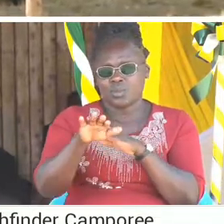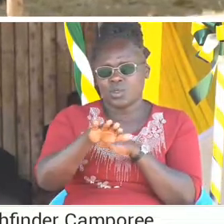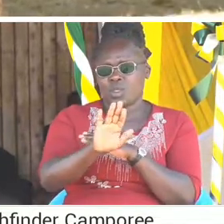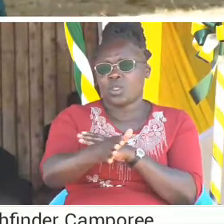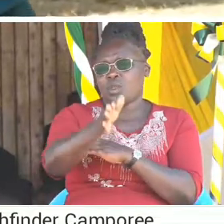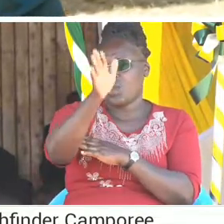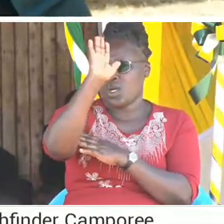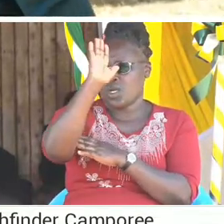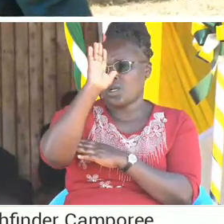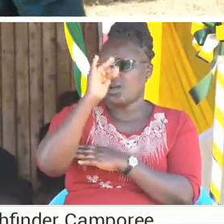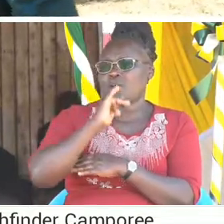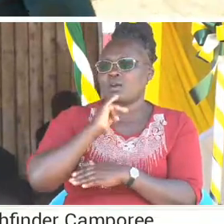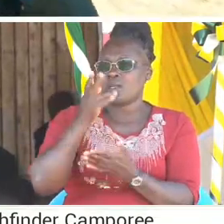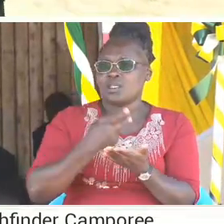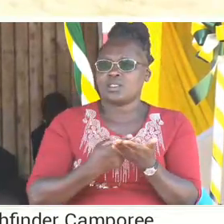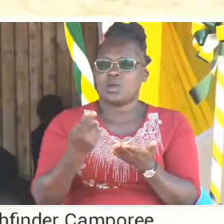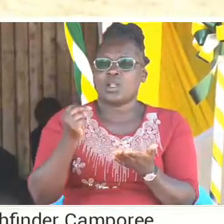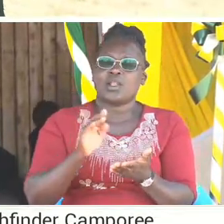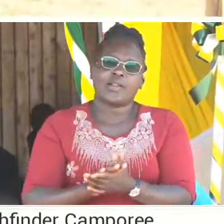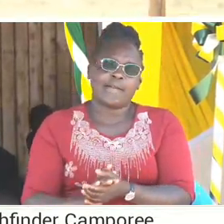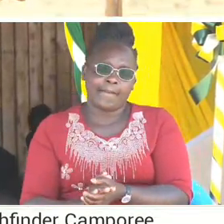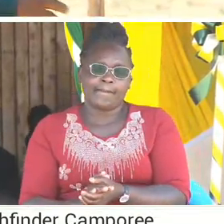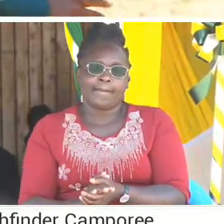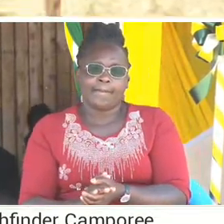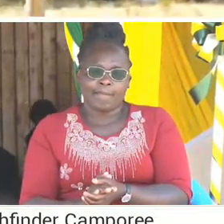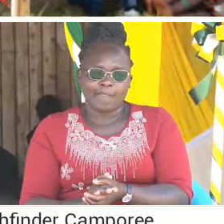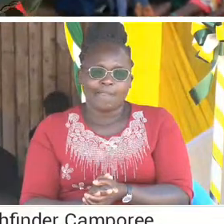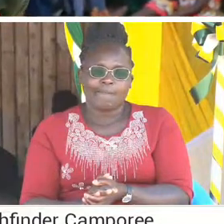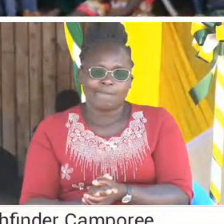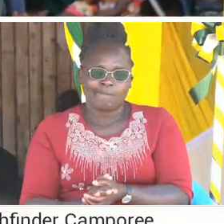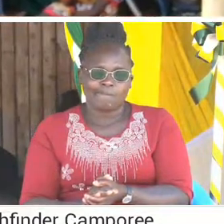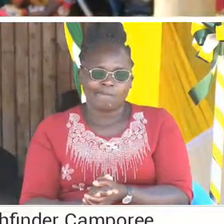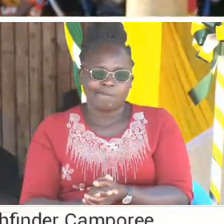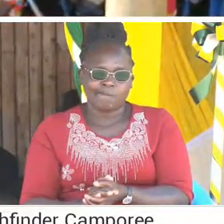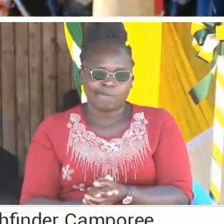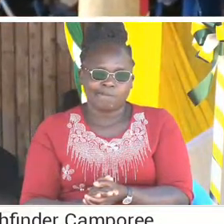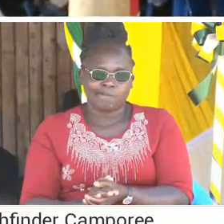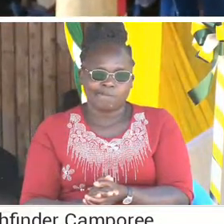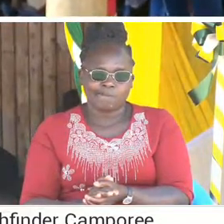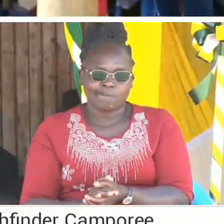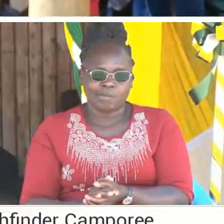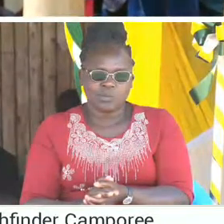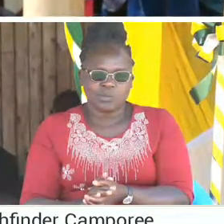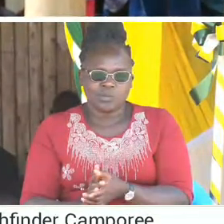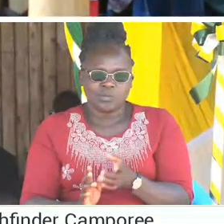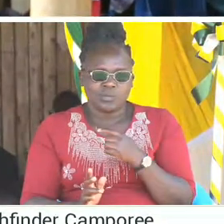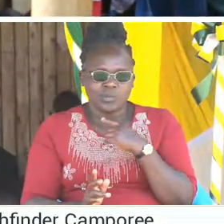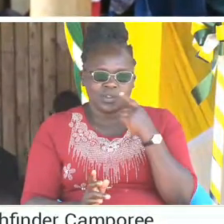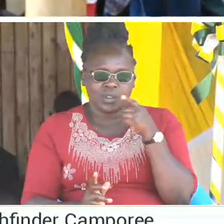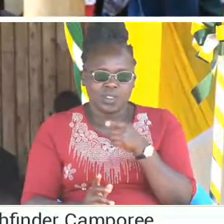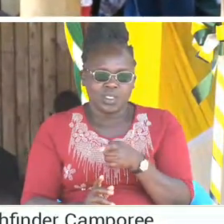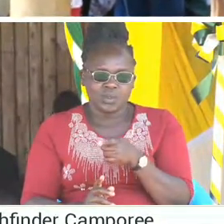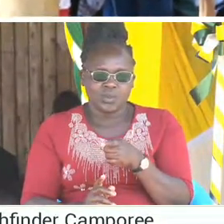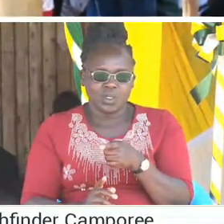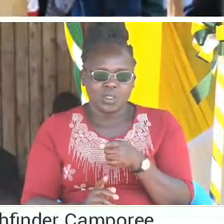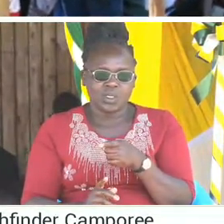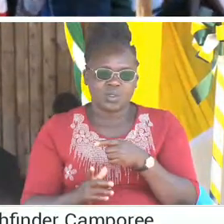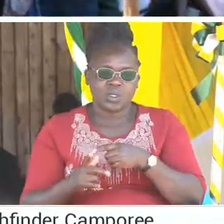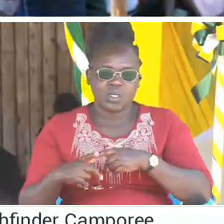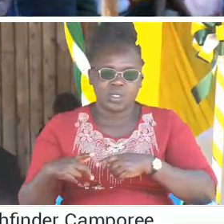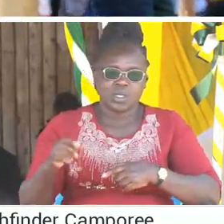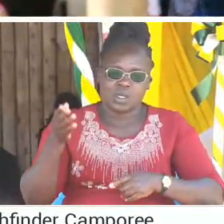Unawezaje kufikia hilo? Viwango hivi vinafikika kwa utii. Jamani, Bwana asifiwe.